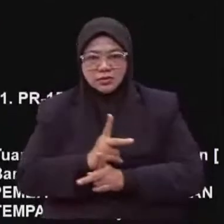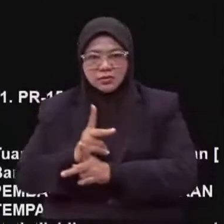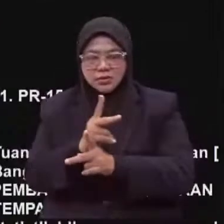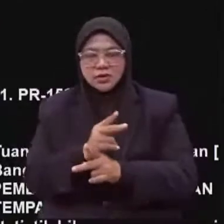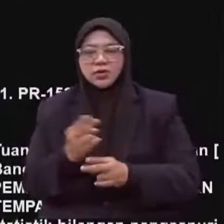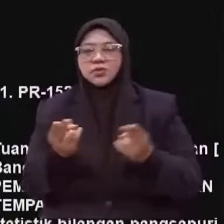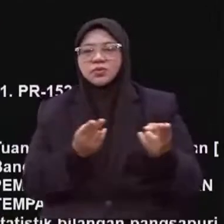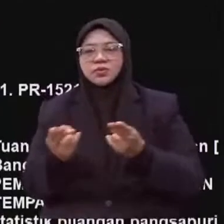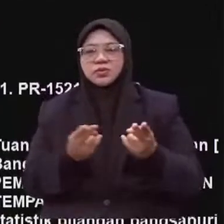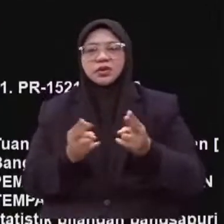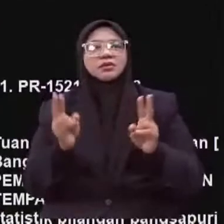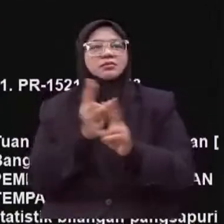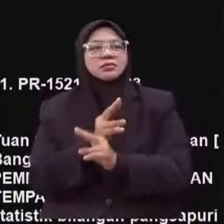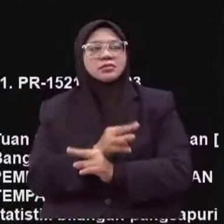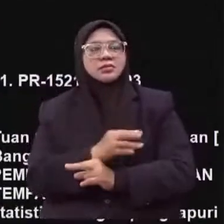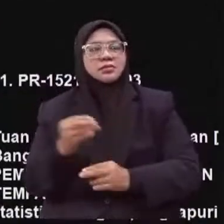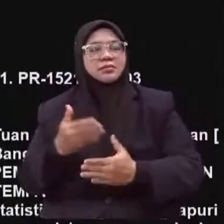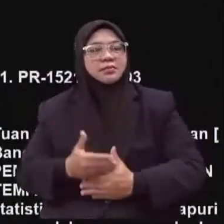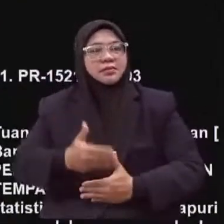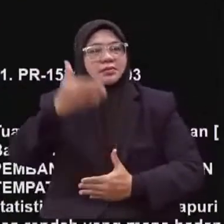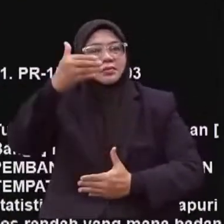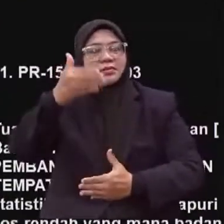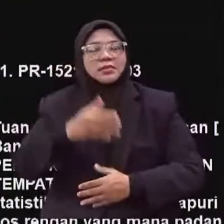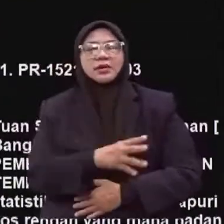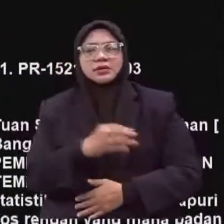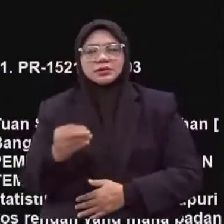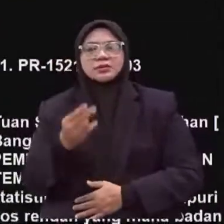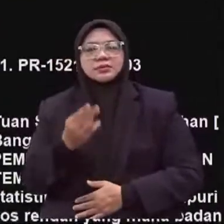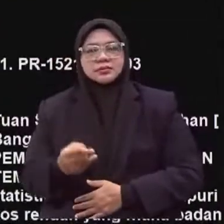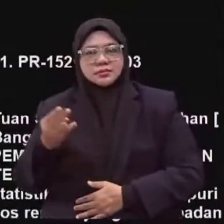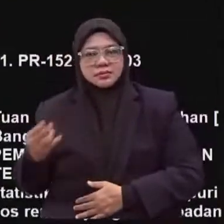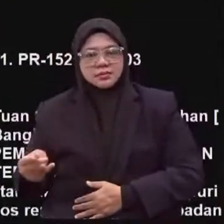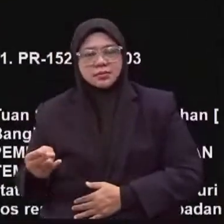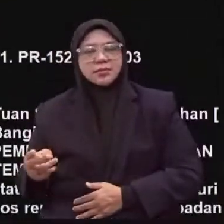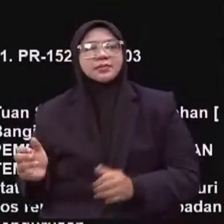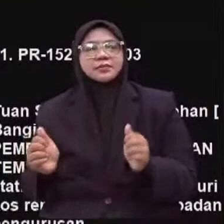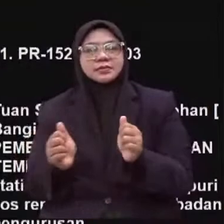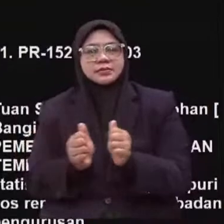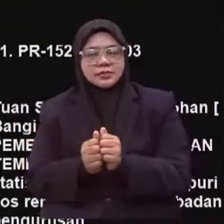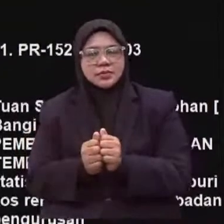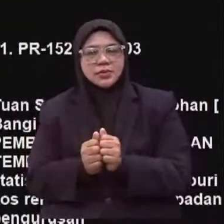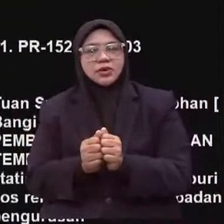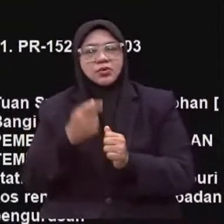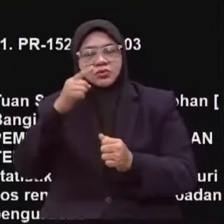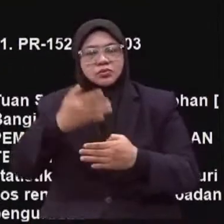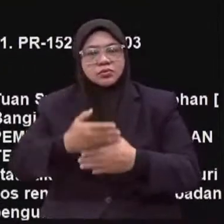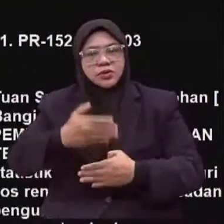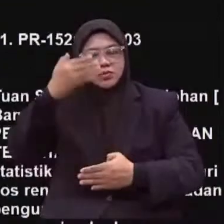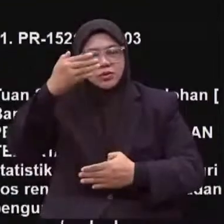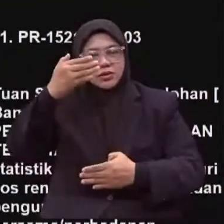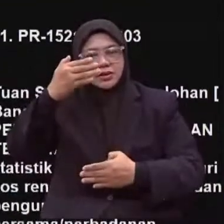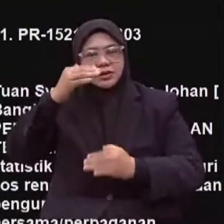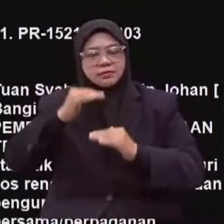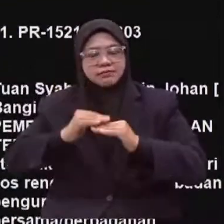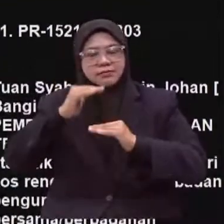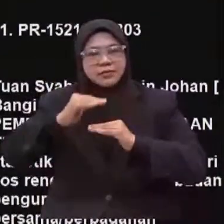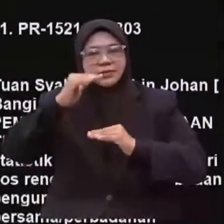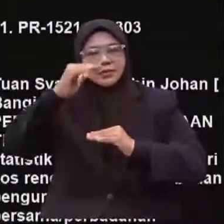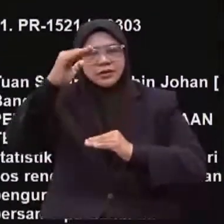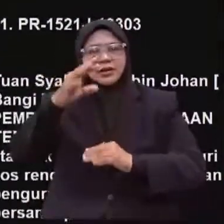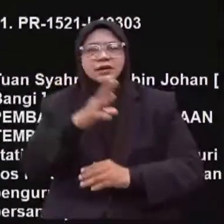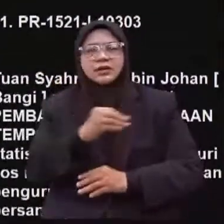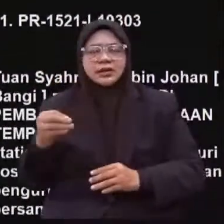penyelenggaraan dan pengurusan bangunan dan harta bersama bagi bangunan bertingkat atau tanah yang